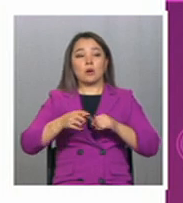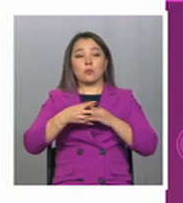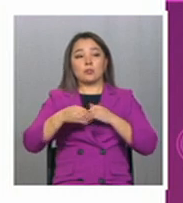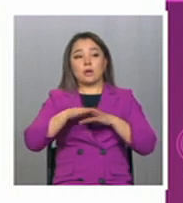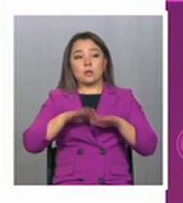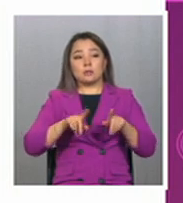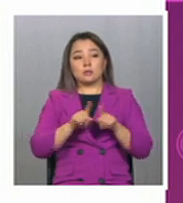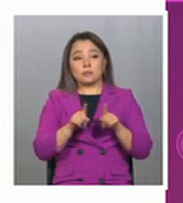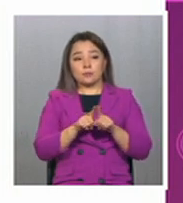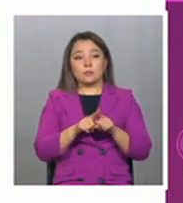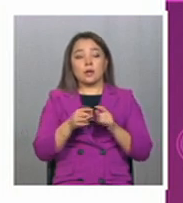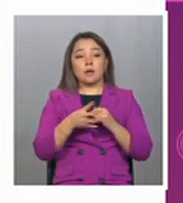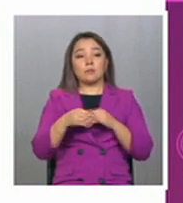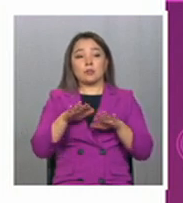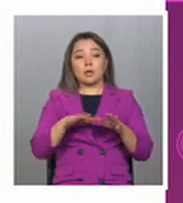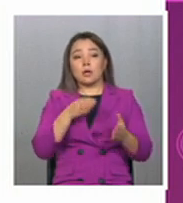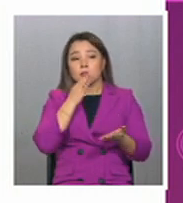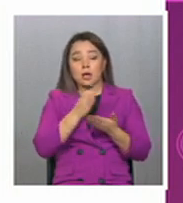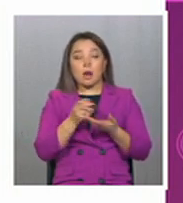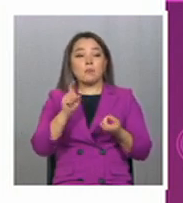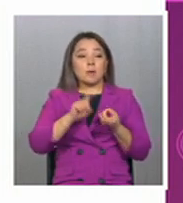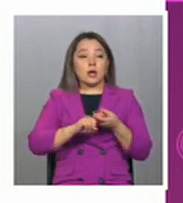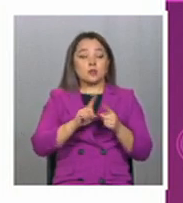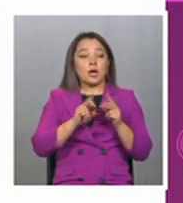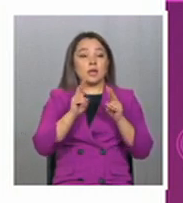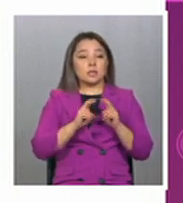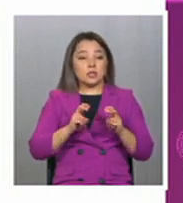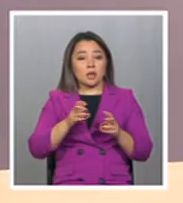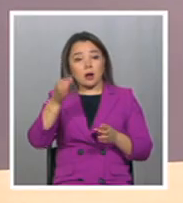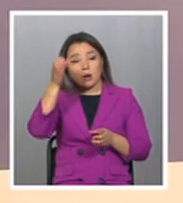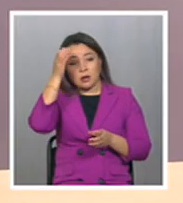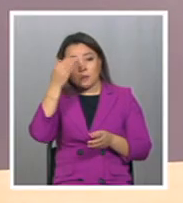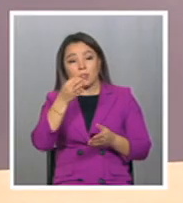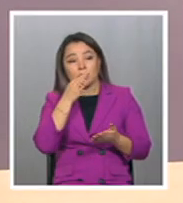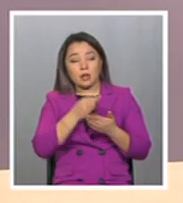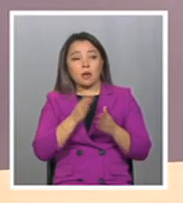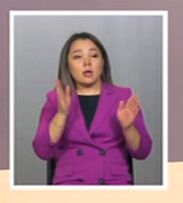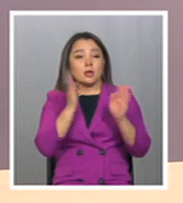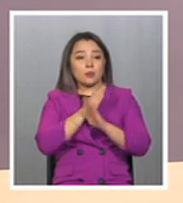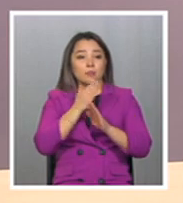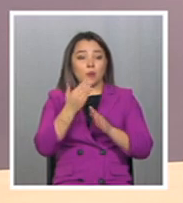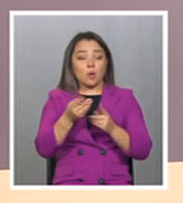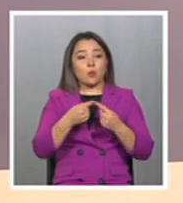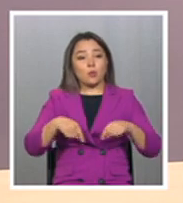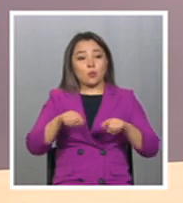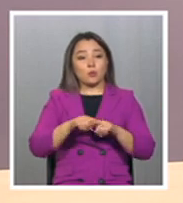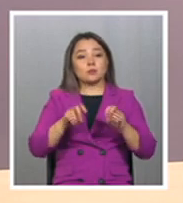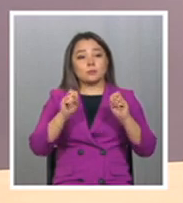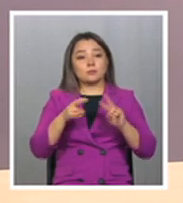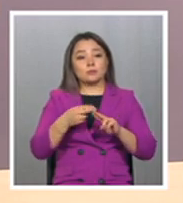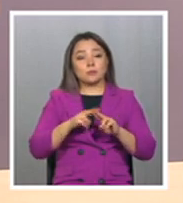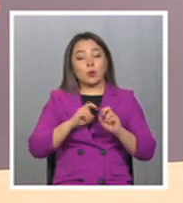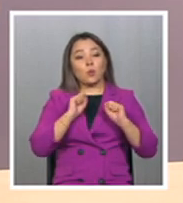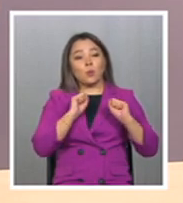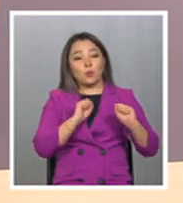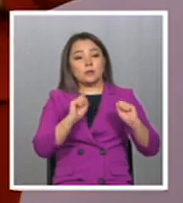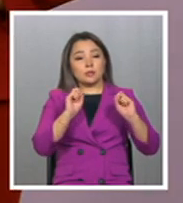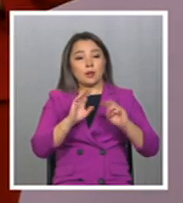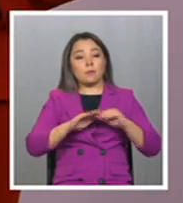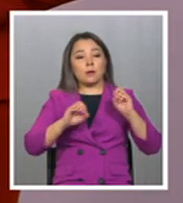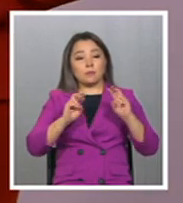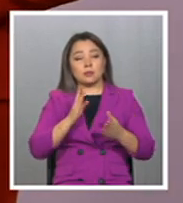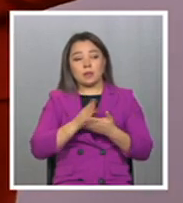ортасымен, мекенімен байланыстырып зерттейтін ғылым. Эколог қоршаған ортаны қорғайтын маман